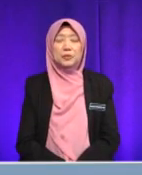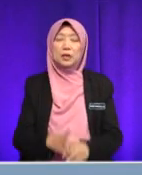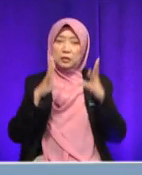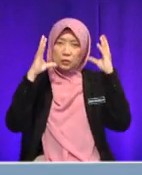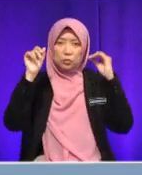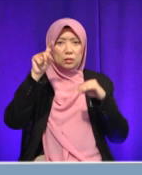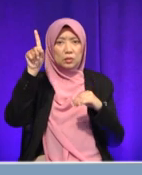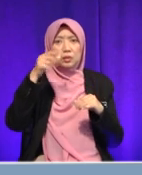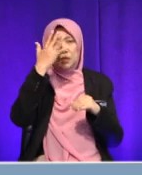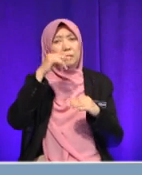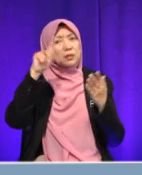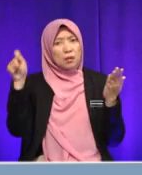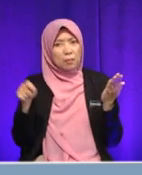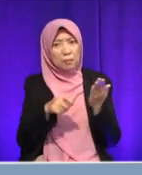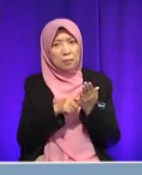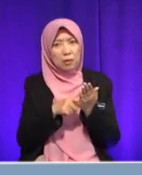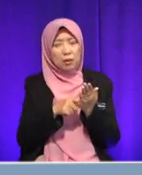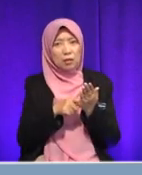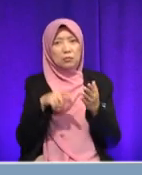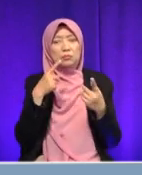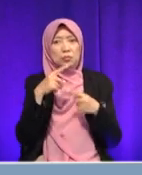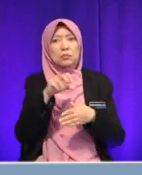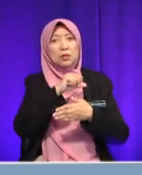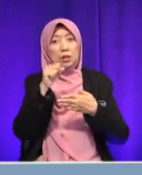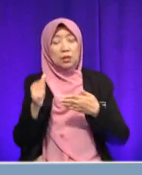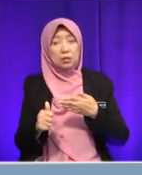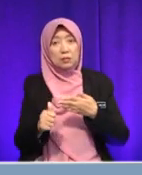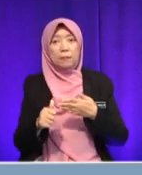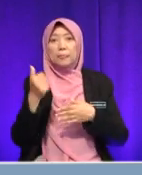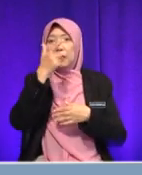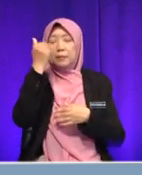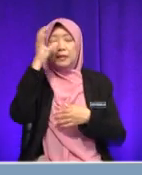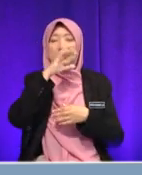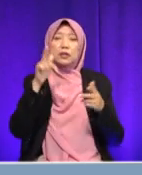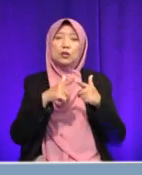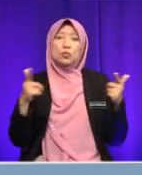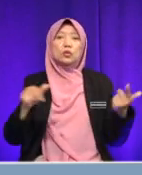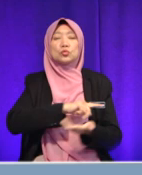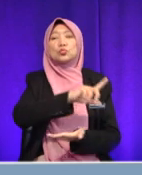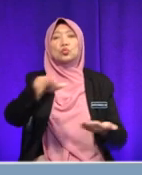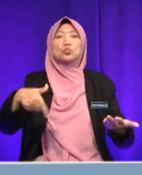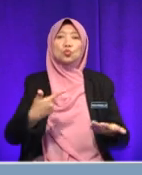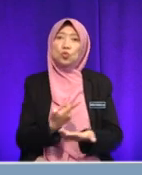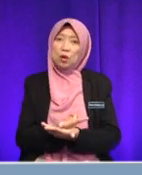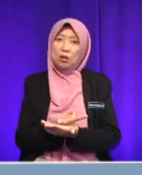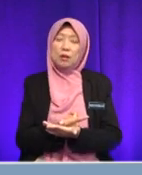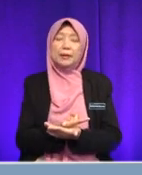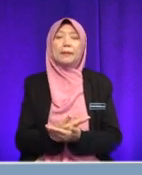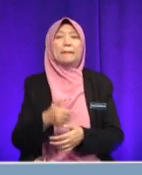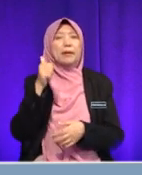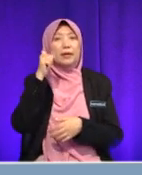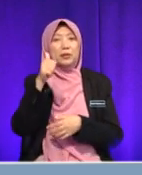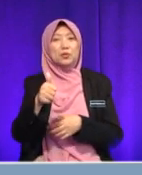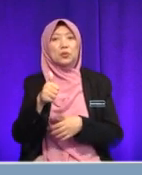tanya, kenapa Ifti tambah jawapan akhir tu? Sebab kita nak cari luas keseluruhan tu. Bagus